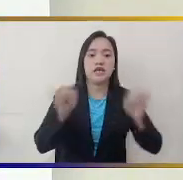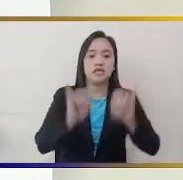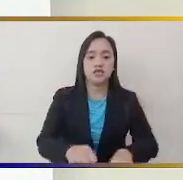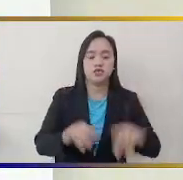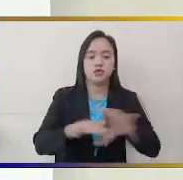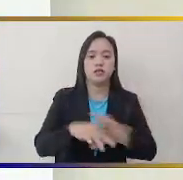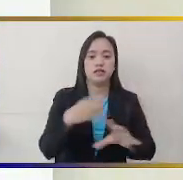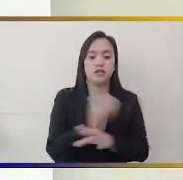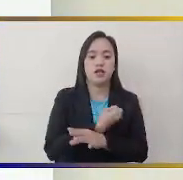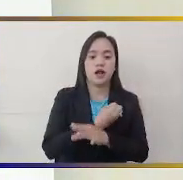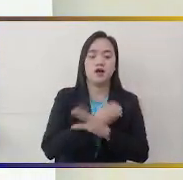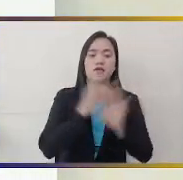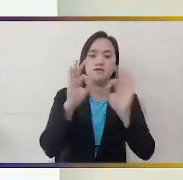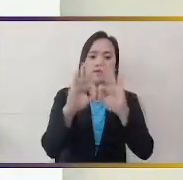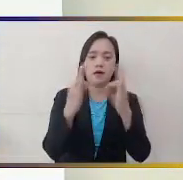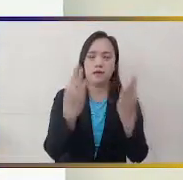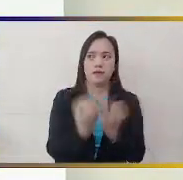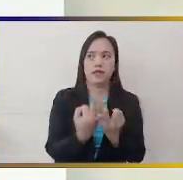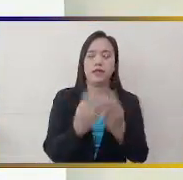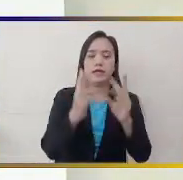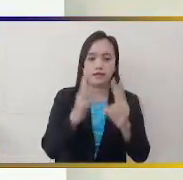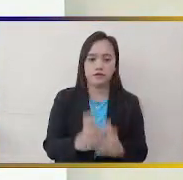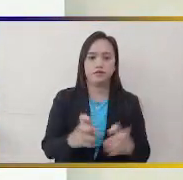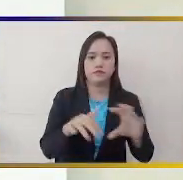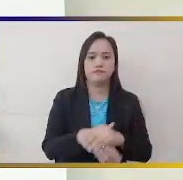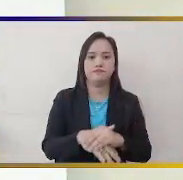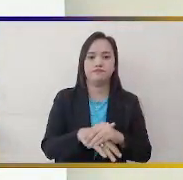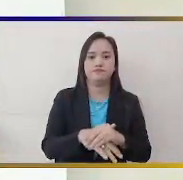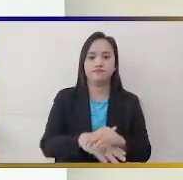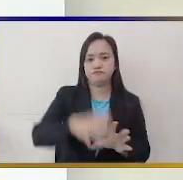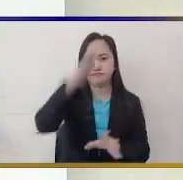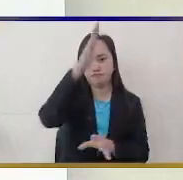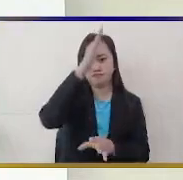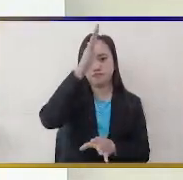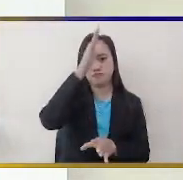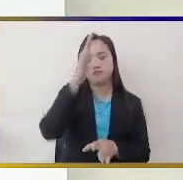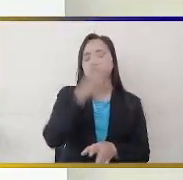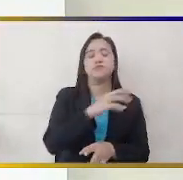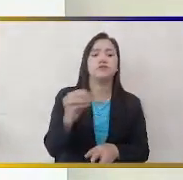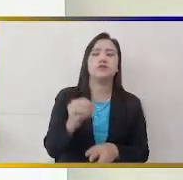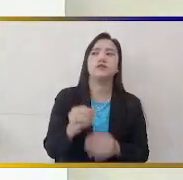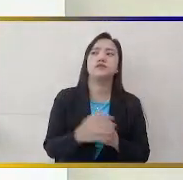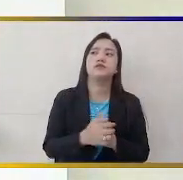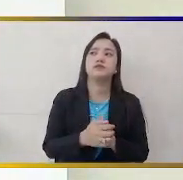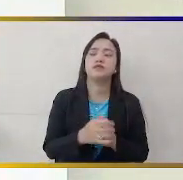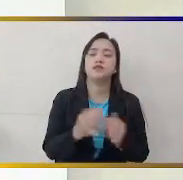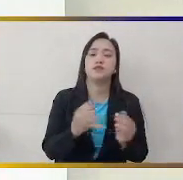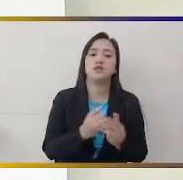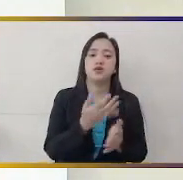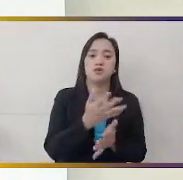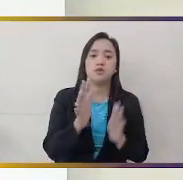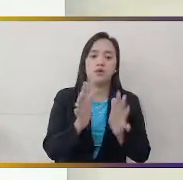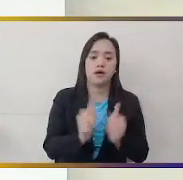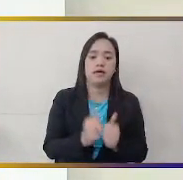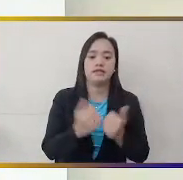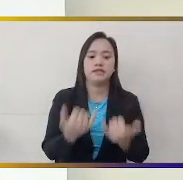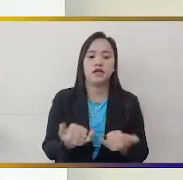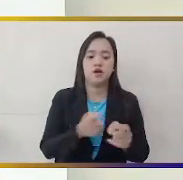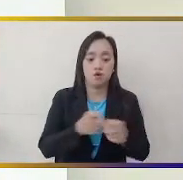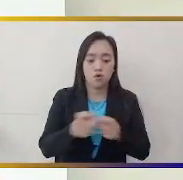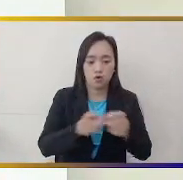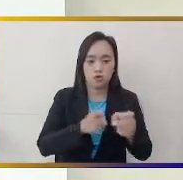po lalong-lalo na sa ating mga aman ng tahanan It's either makokontrol natin yung pera or